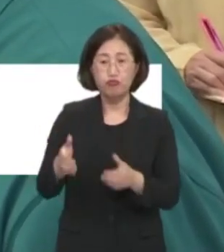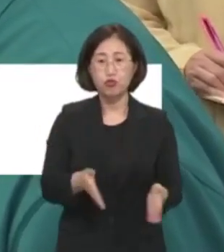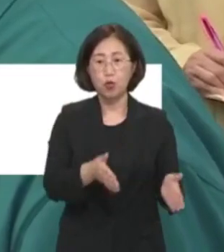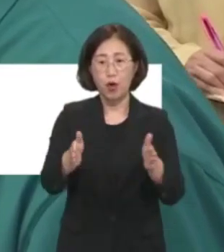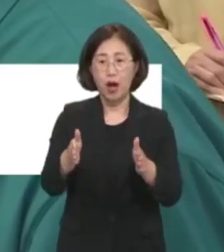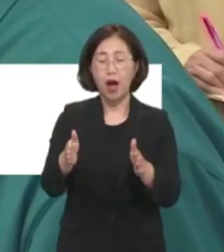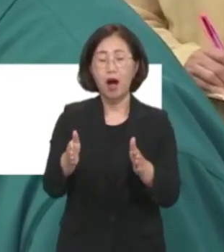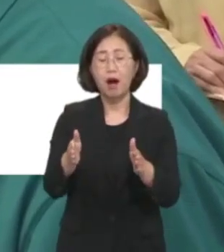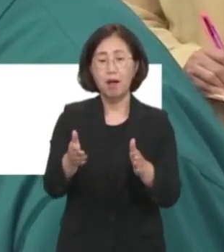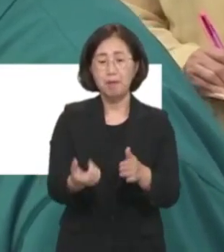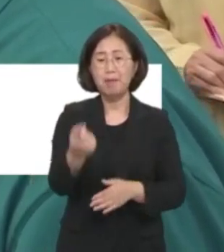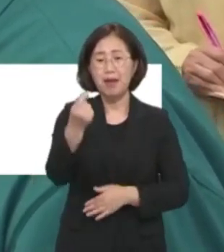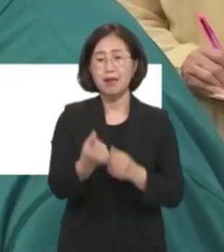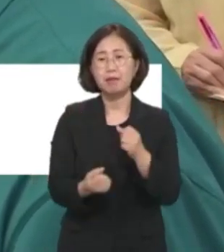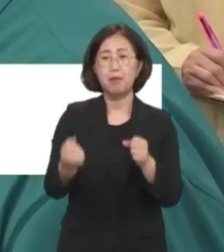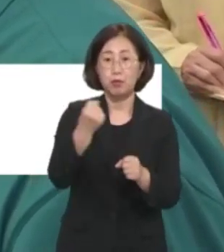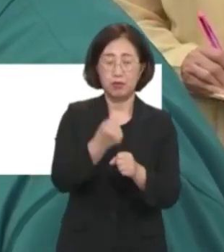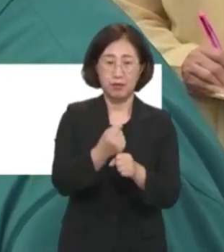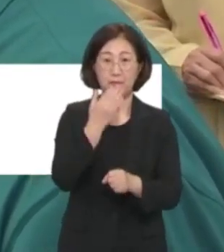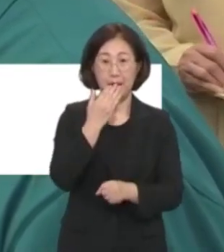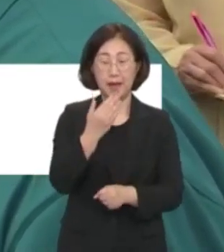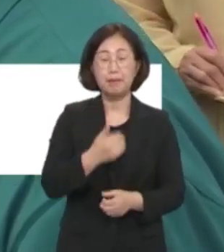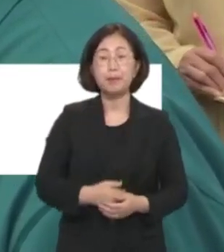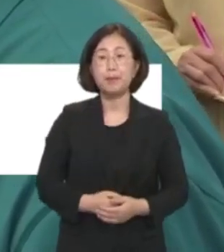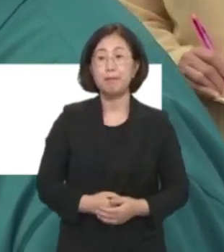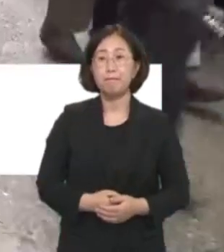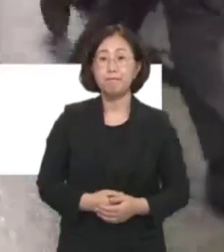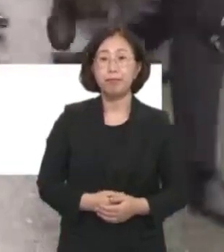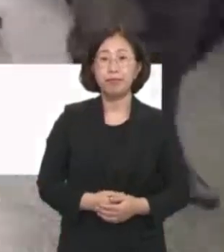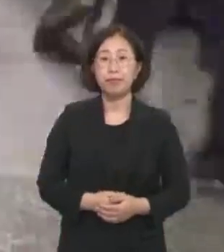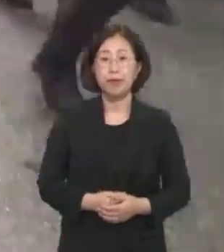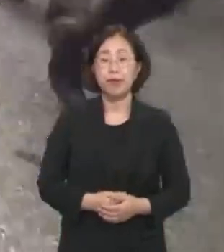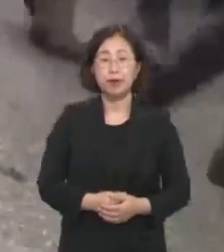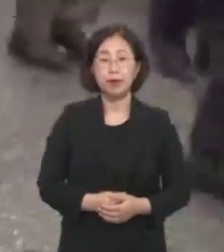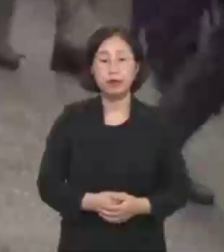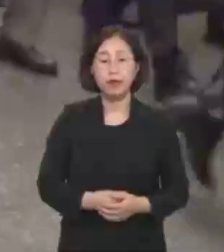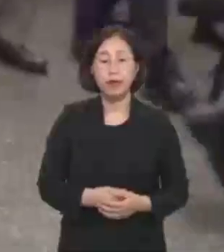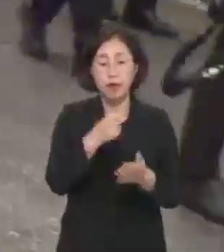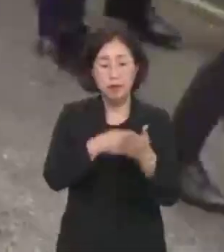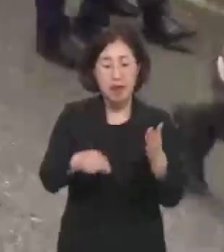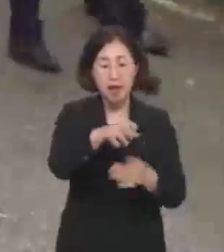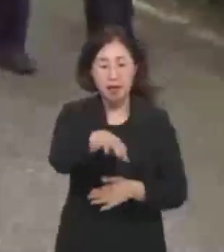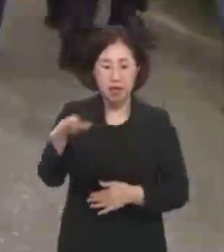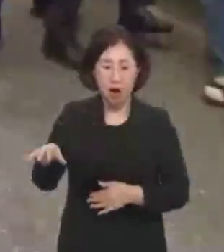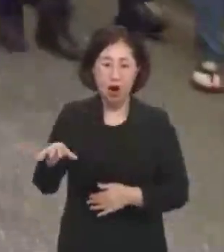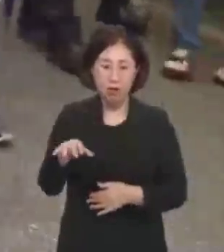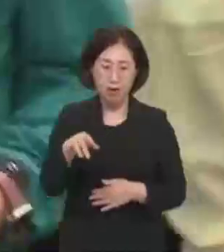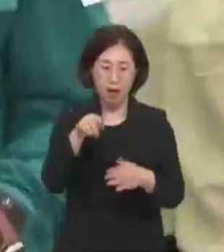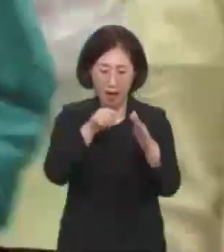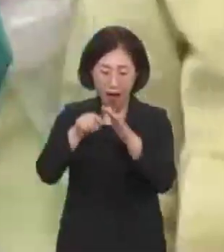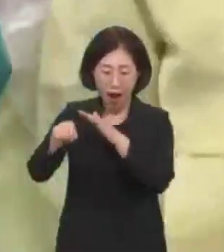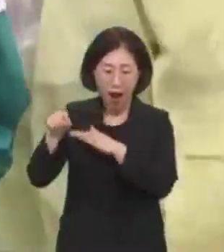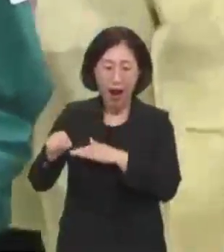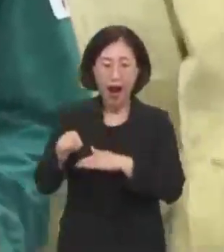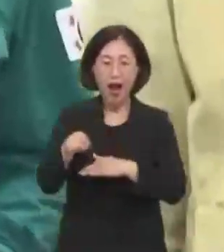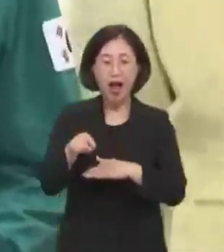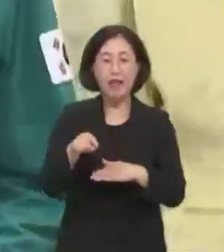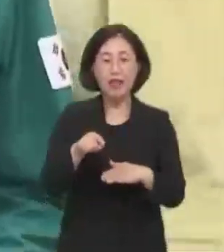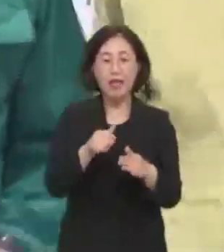이제 제대로 빨리 복구를 할 수 있고 하다 해서. 수해 지역을 찾은 여야 지도부들도 힘을